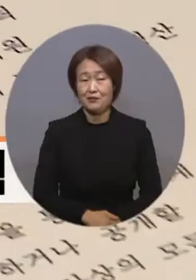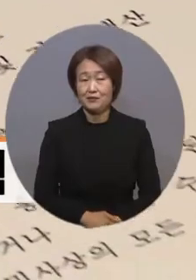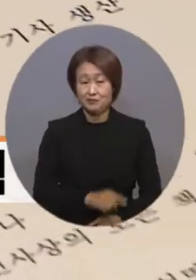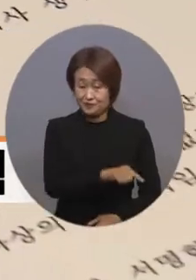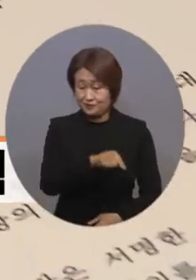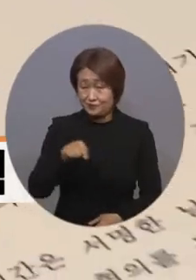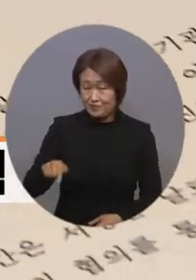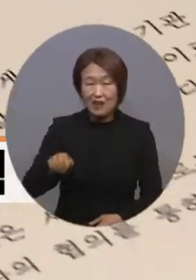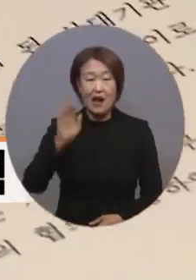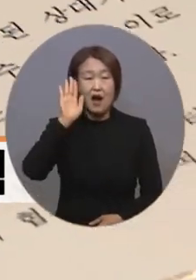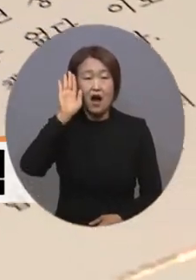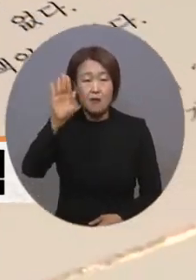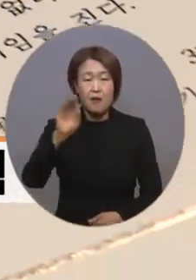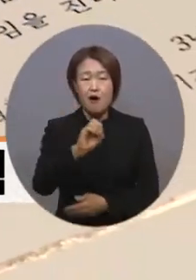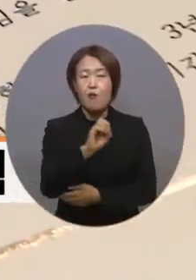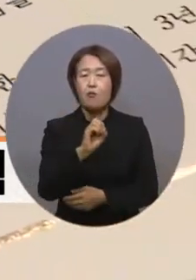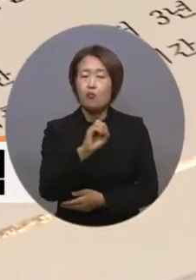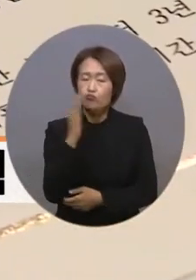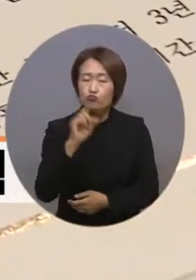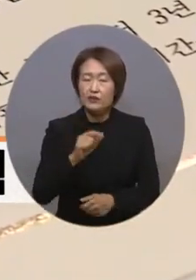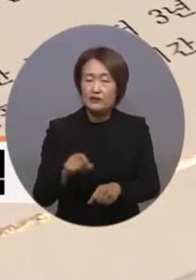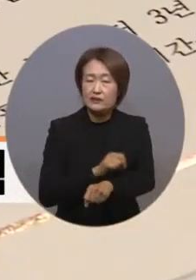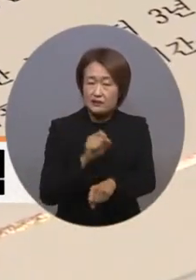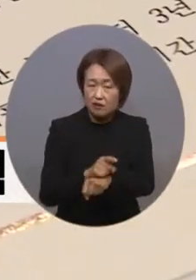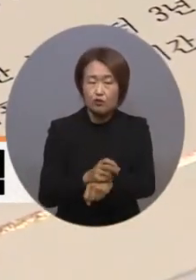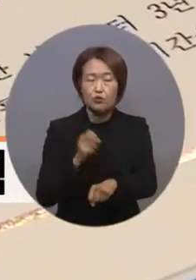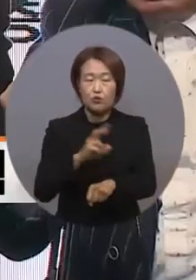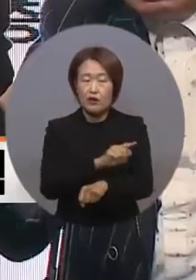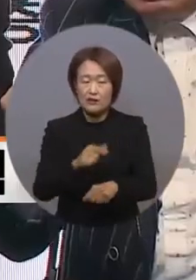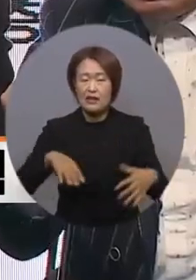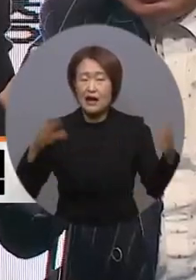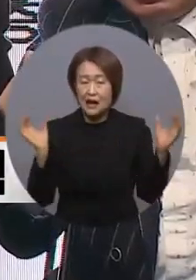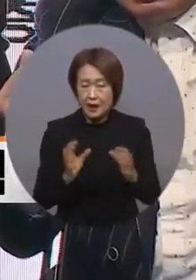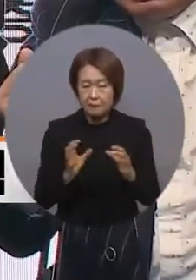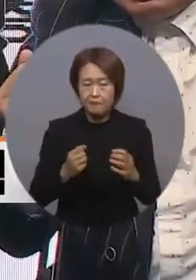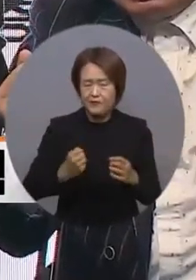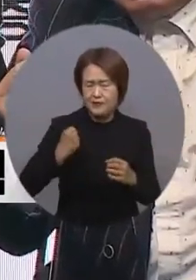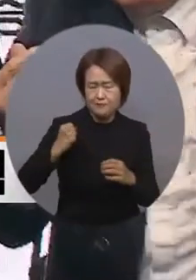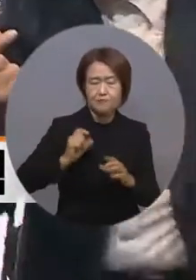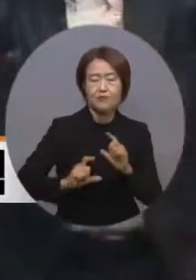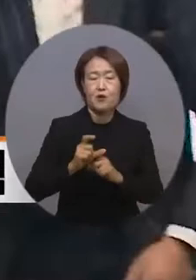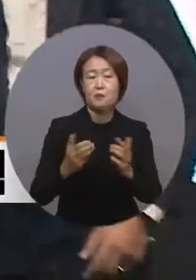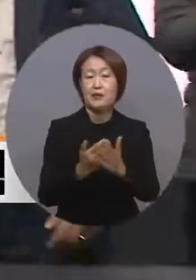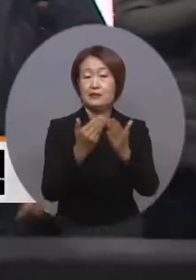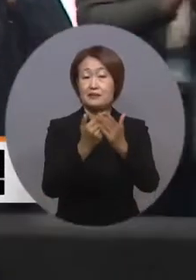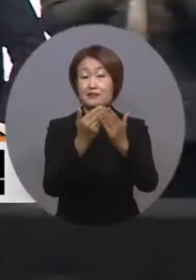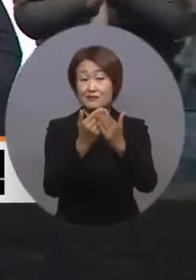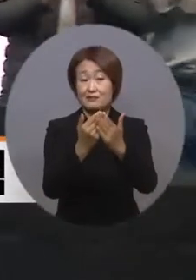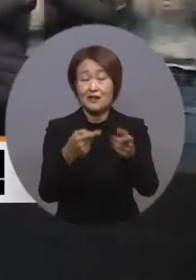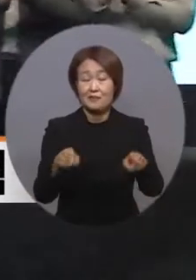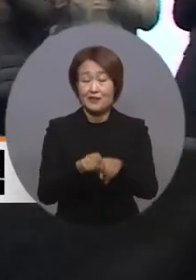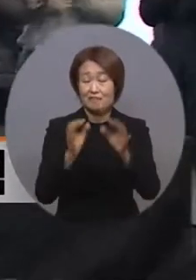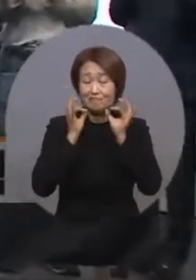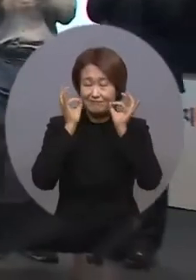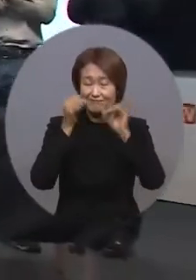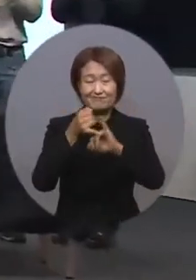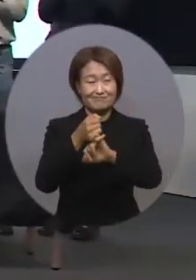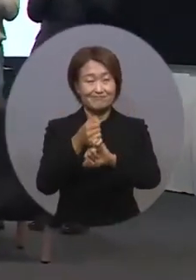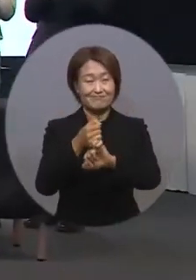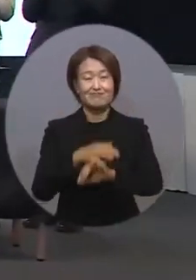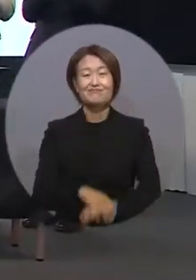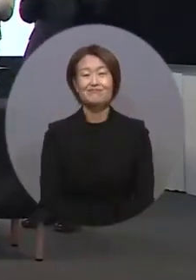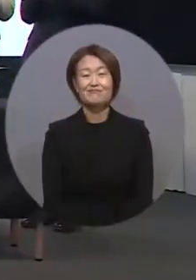조직과 언론의 특성을 강화해 영향력을 확장하는 한편 장애인 복지 발전을 위해 함께 노력해 나갈